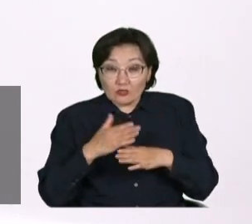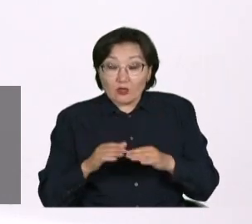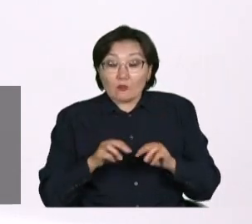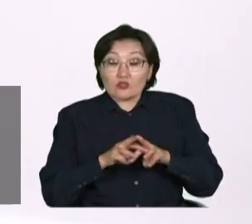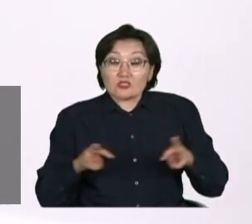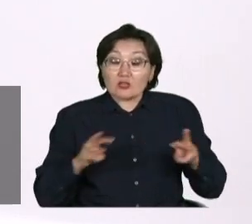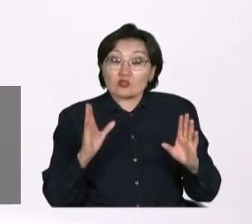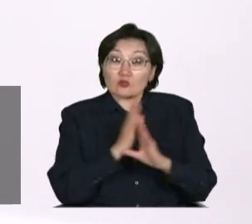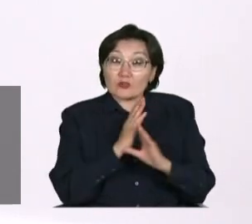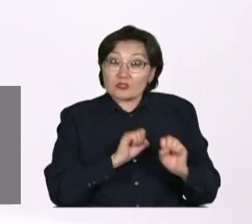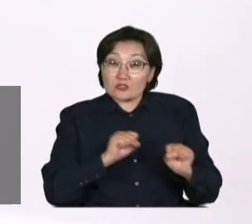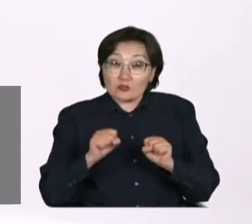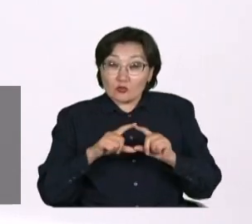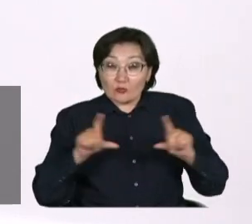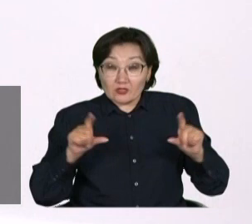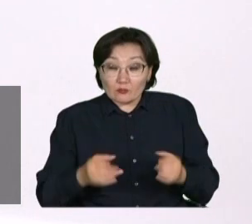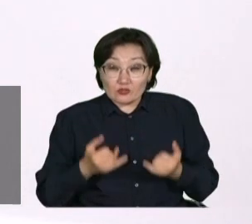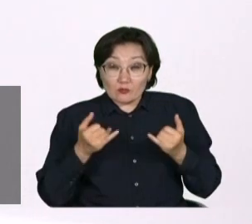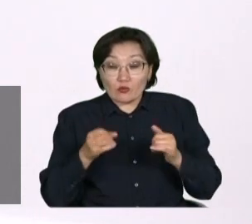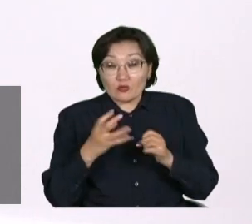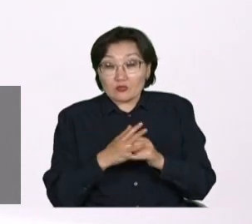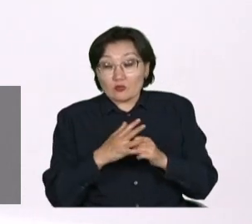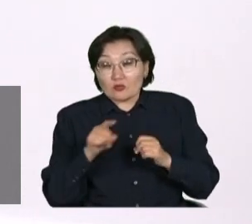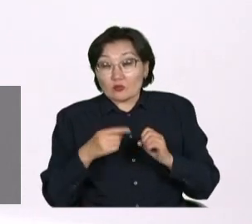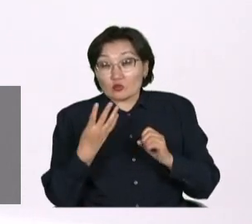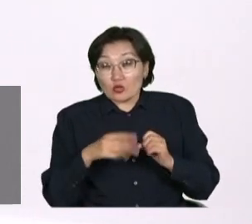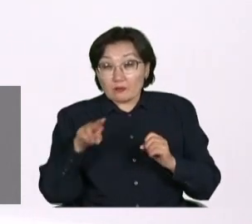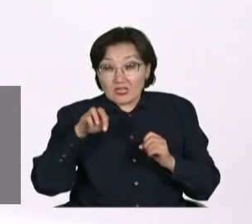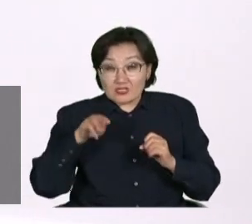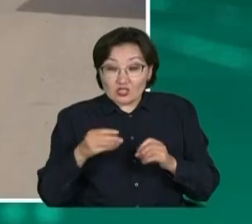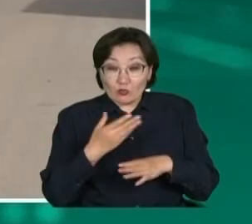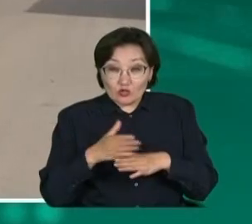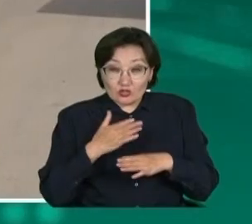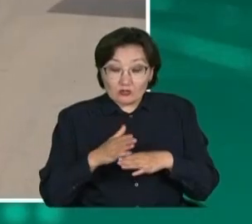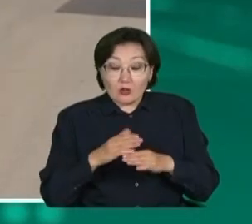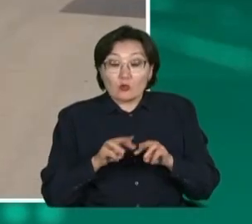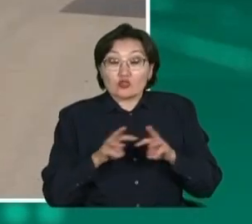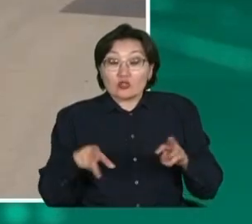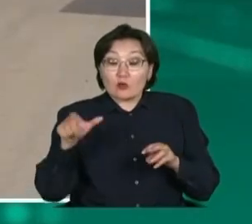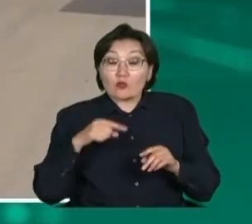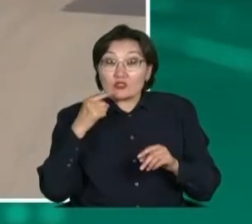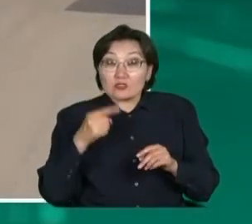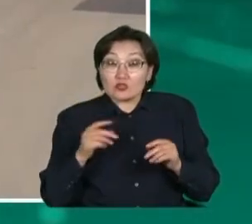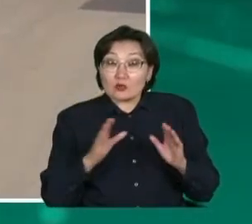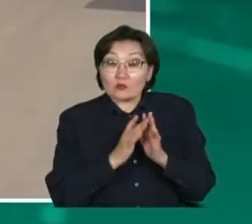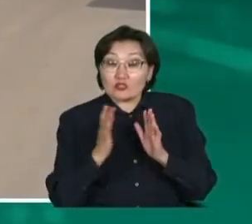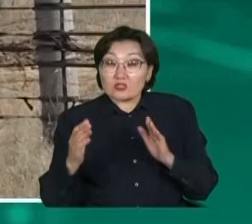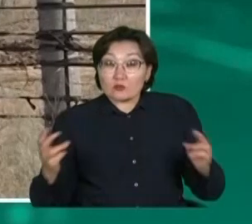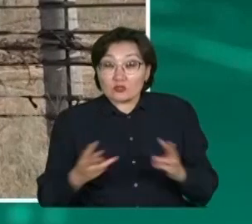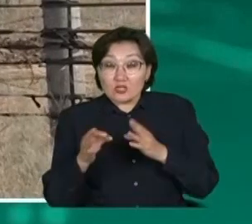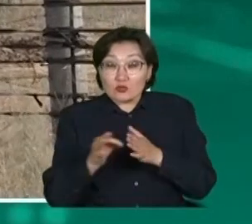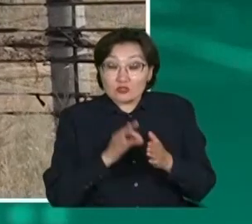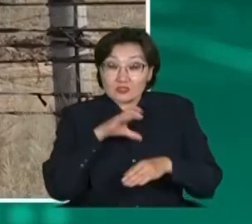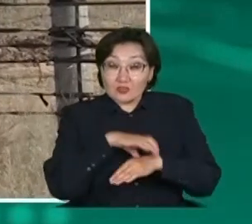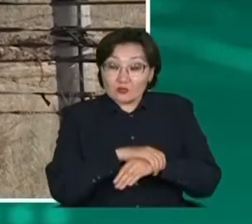министрліктің табиғатты қорғау мекемелері үшін 15,4 миллиард теңге бөлінді. Министрдің сөзінше, орман өртін жедел